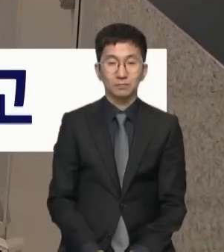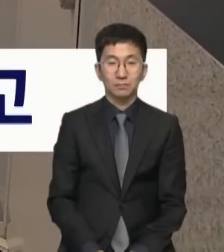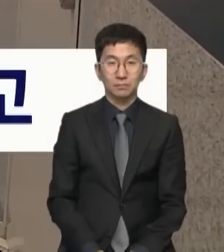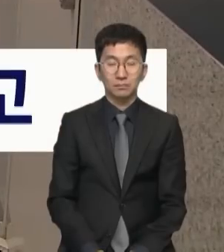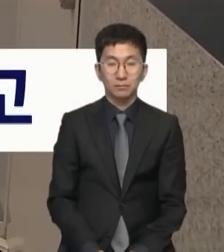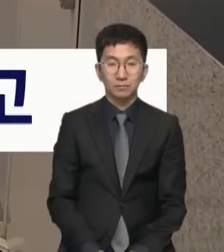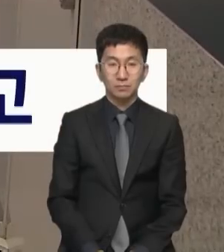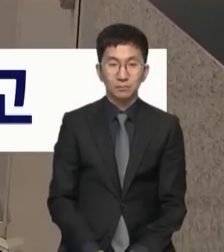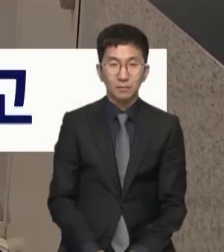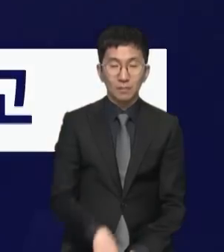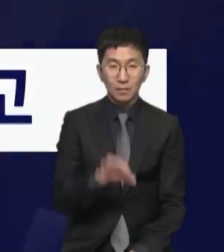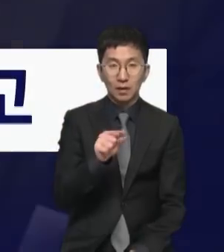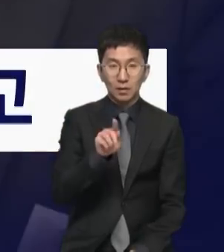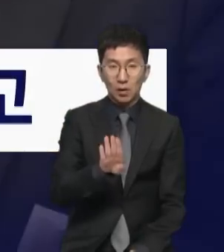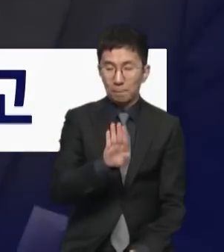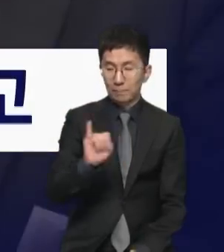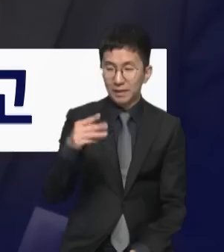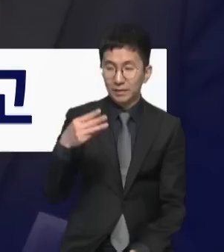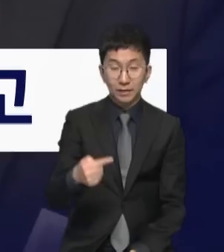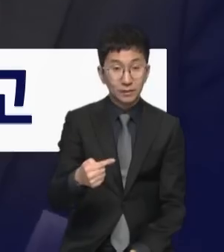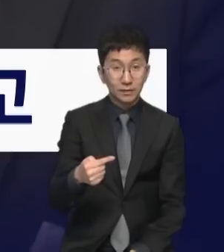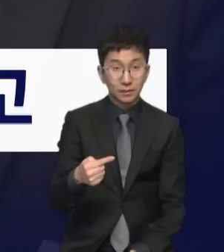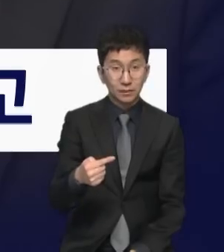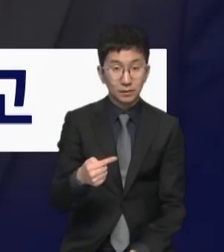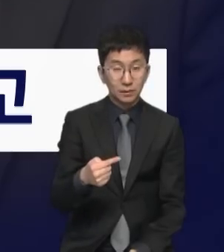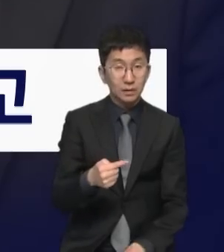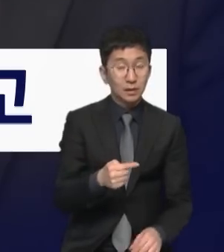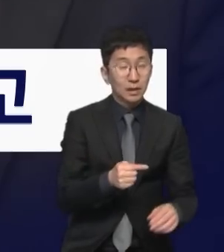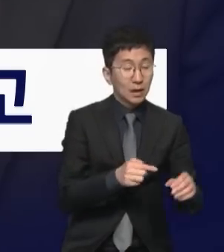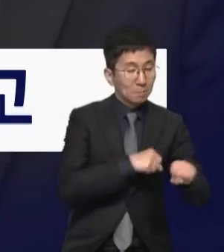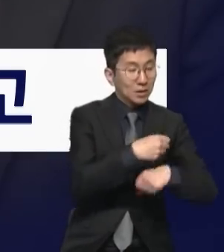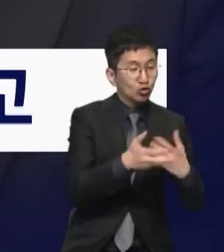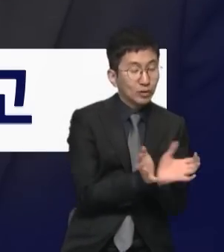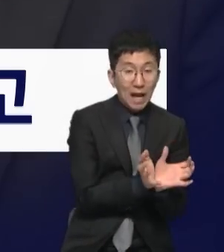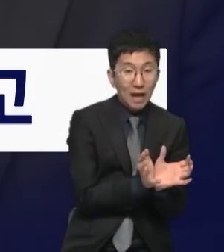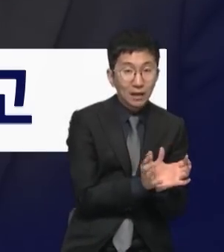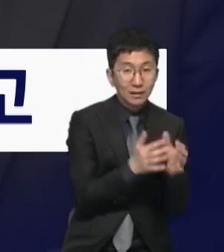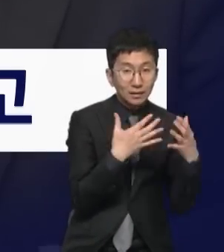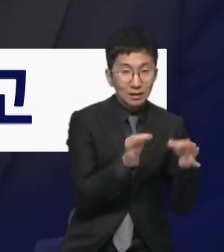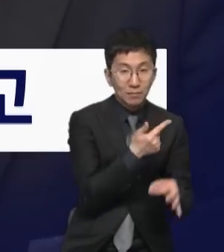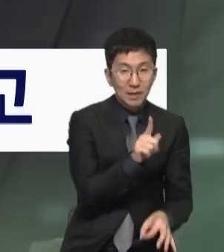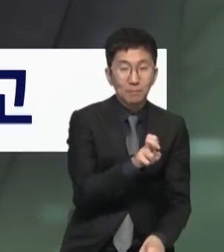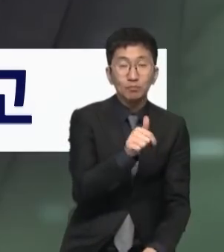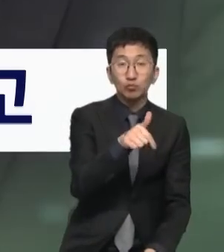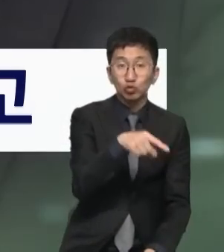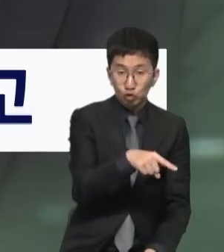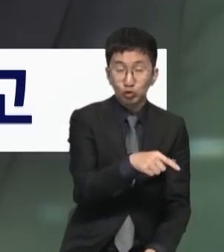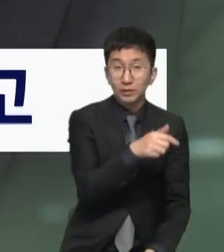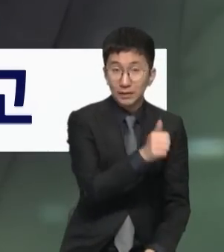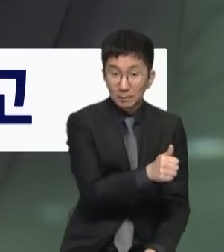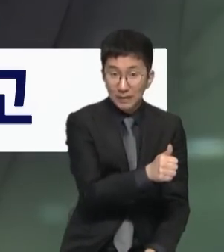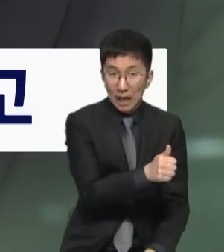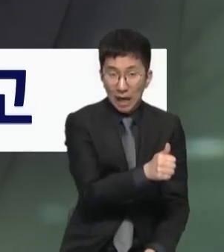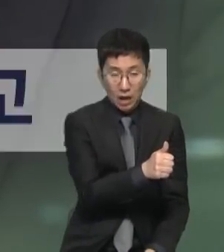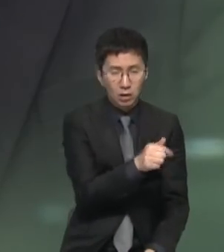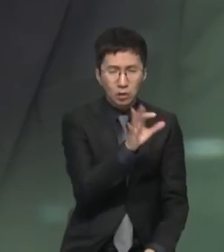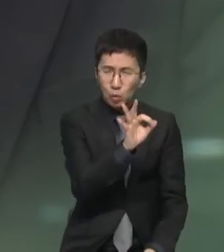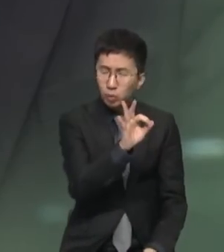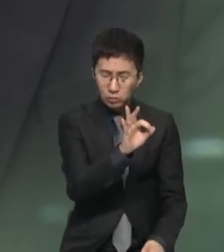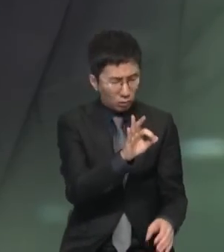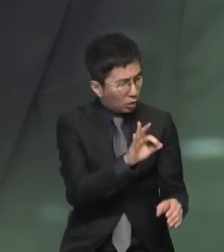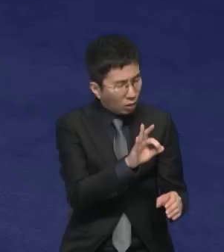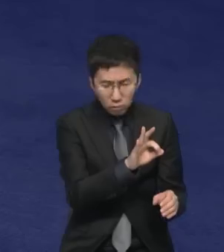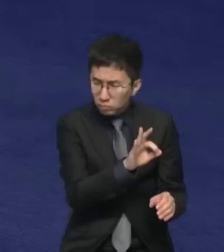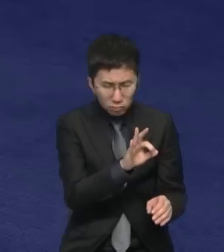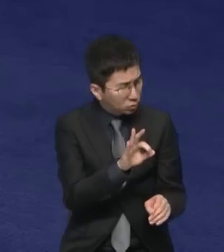가상화폐 거래소 업비트가 민주당 김남국 의원의 거래 내역에 대해 금융정보분석원 FIU의 의심거래 보고를 한 건 지난해